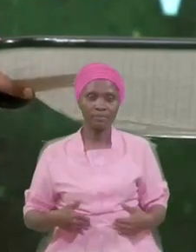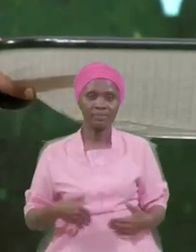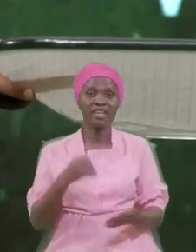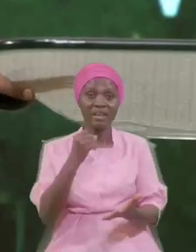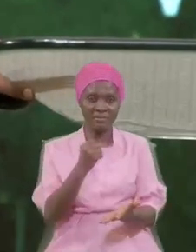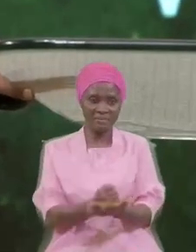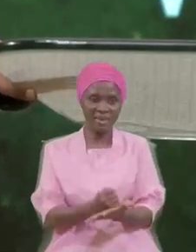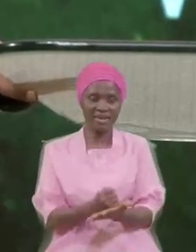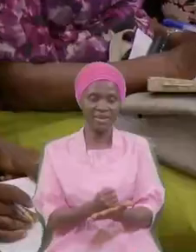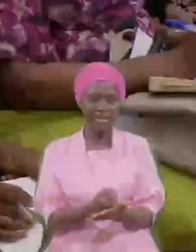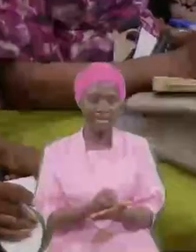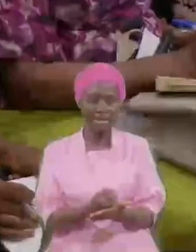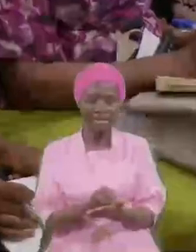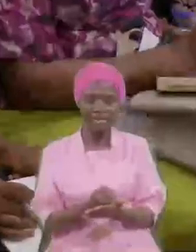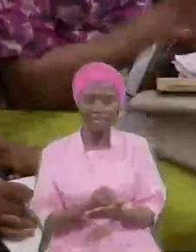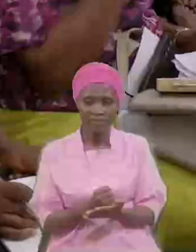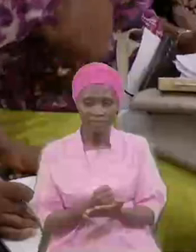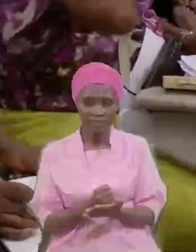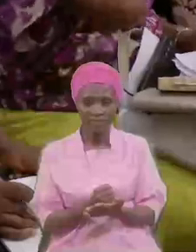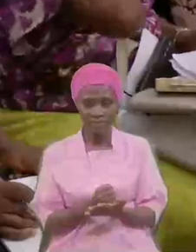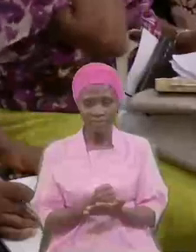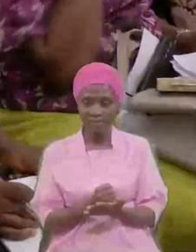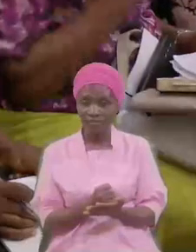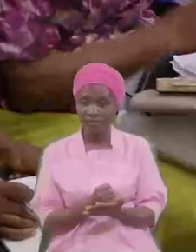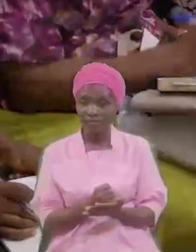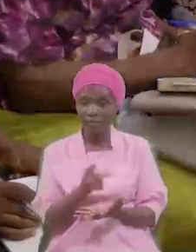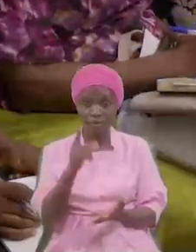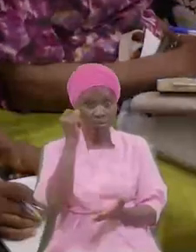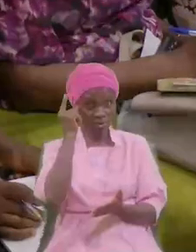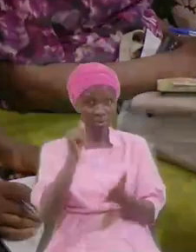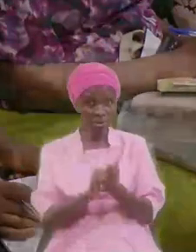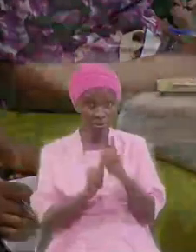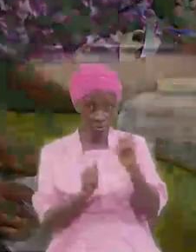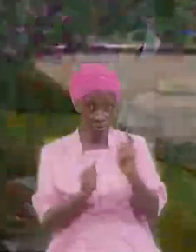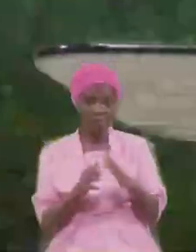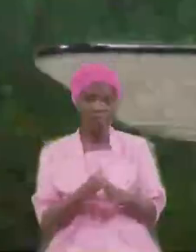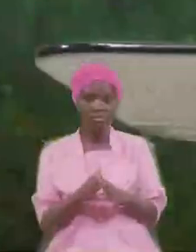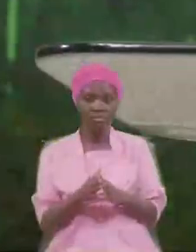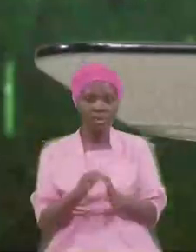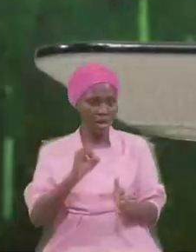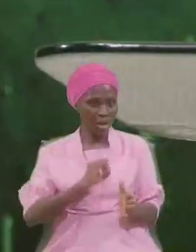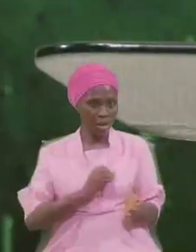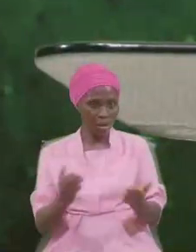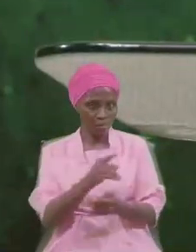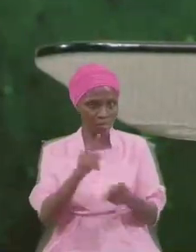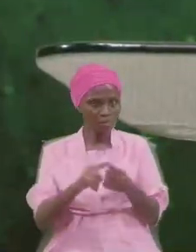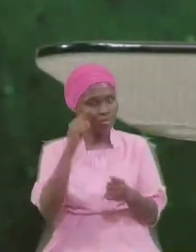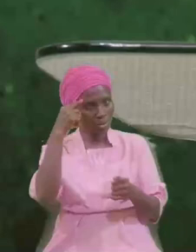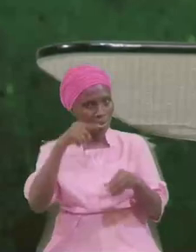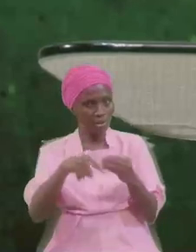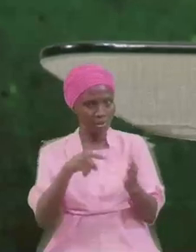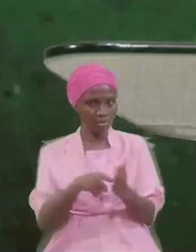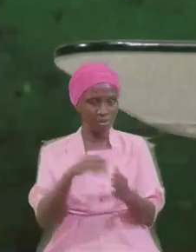Je veux un amen là-bas. Vous comprenez cela? Je veux que vous pensiez à ceci dans votre